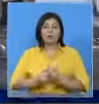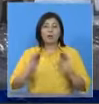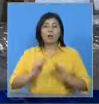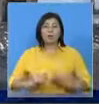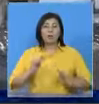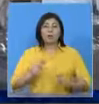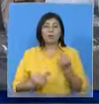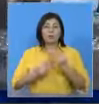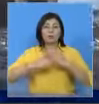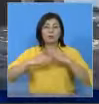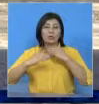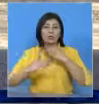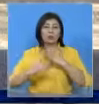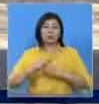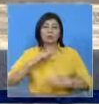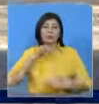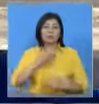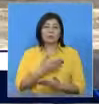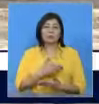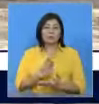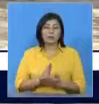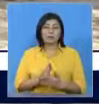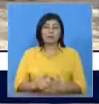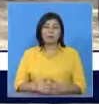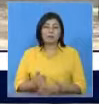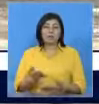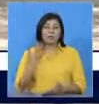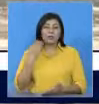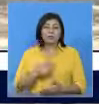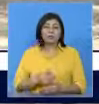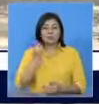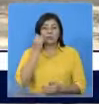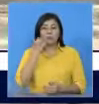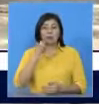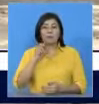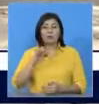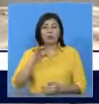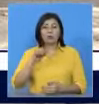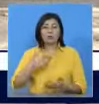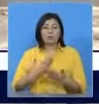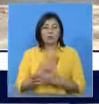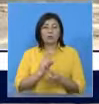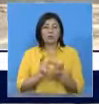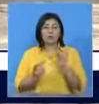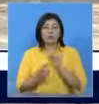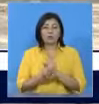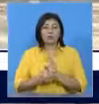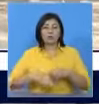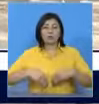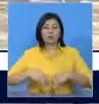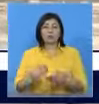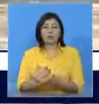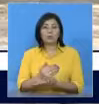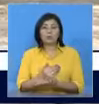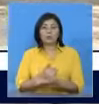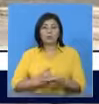ойын алаңында назардан тыс қалмаған. Бұрынғы ескі бордюрларын жаңадан ауыстыру, және де астыңғы топырақтарын қырып алып,